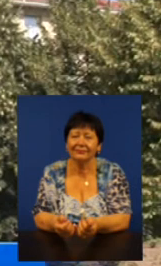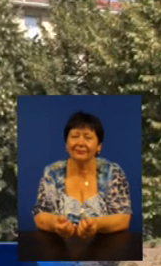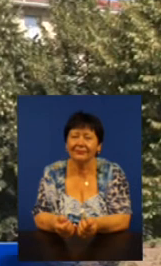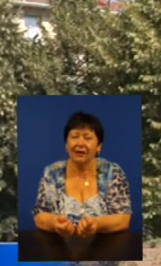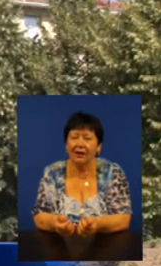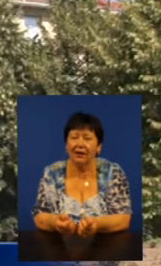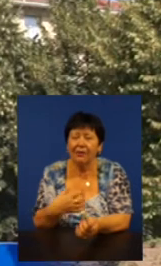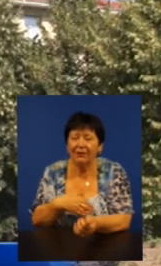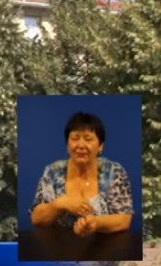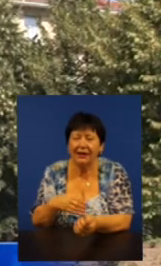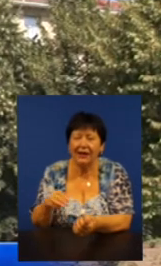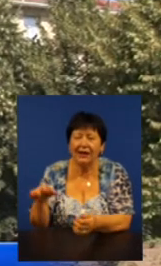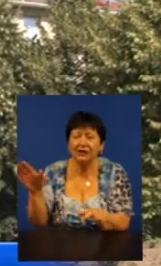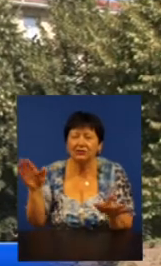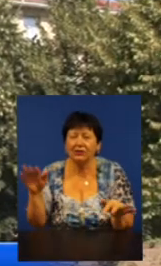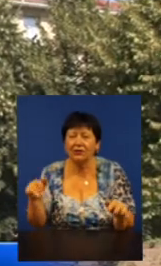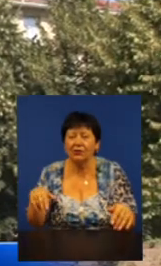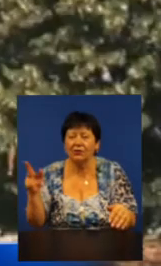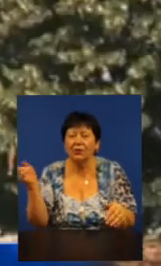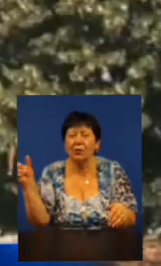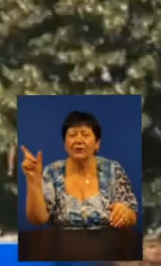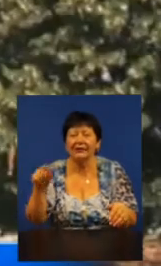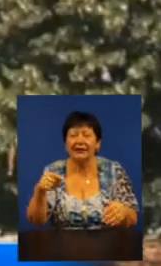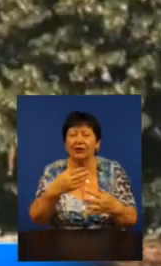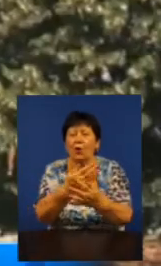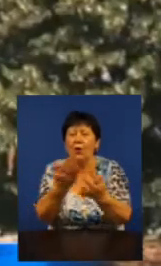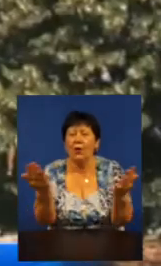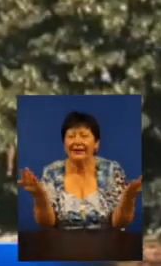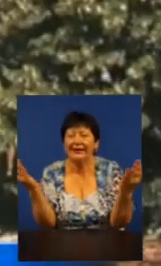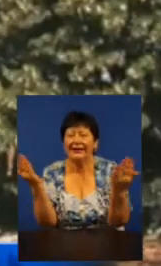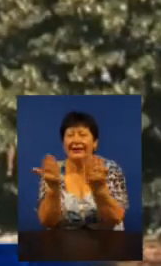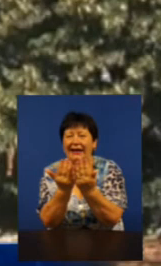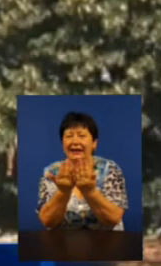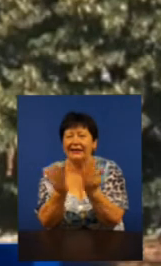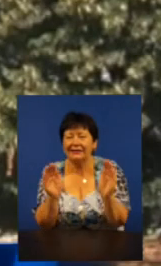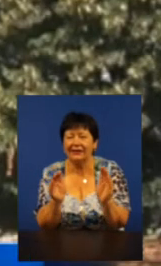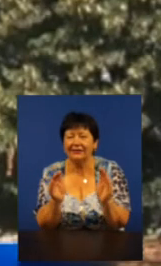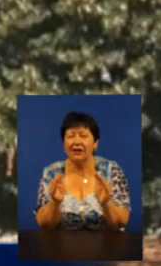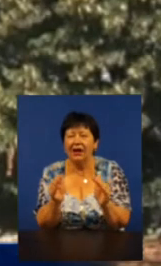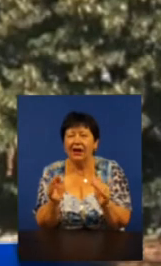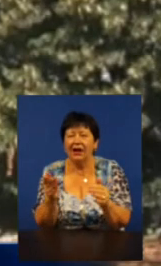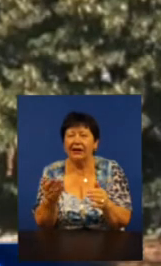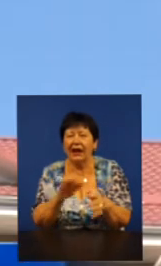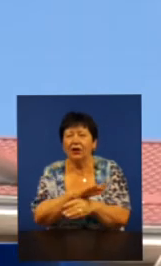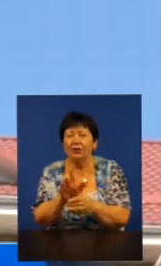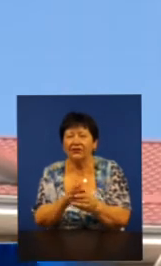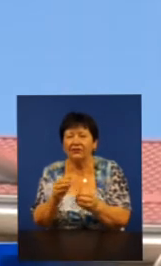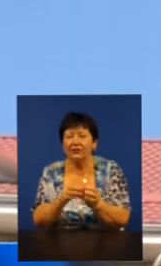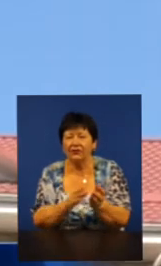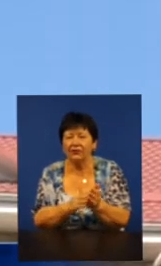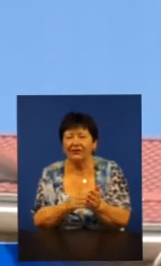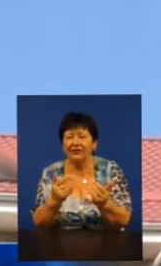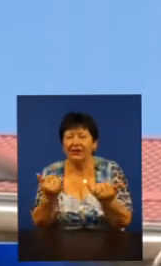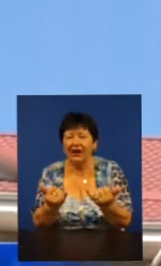Primăria municipiului Soroca a intrat din nou în carantină. Încă un angajat al primăriei a fost testat pozitiv la COVID-19. Astfel,